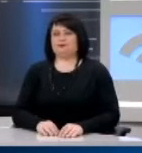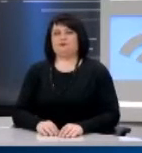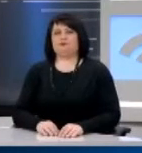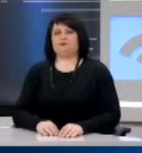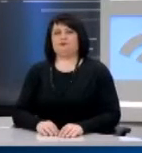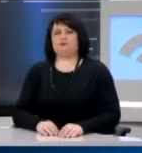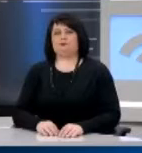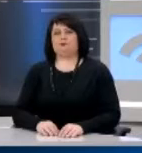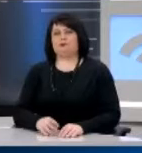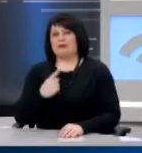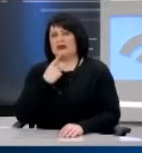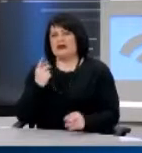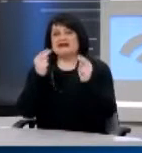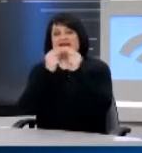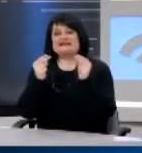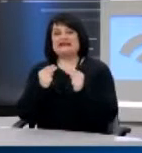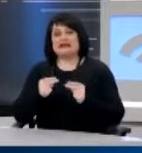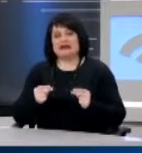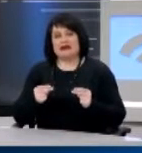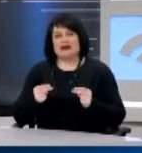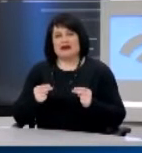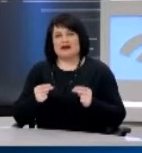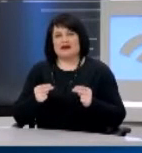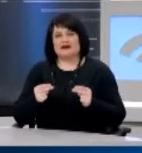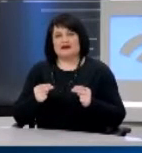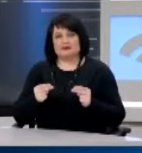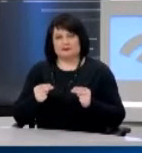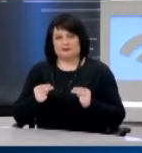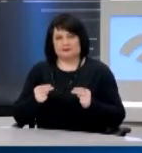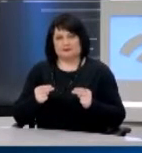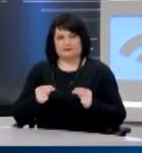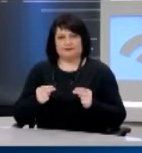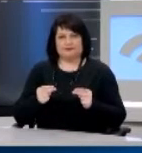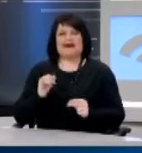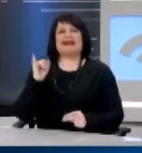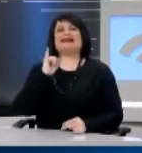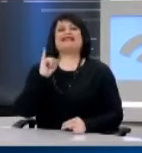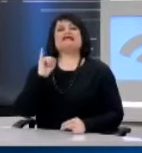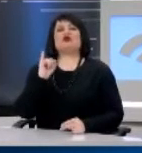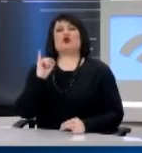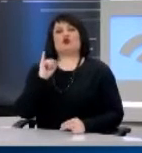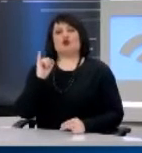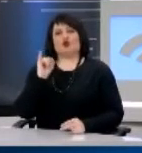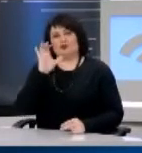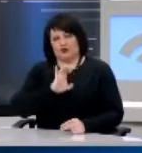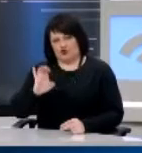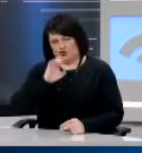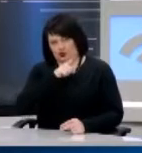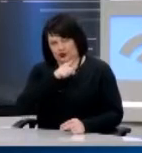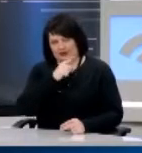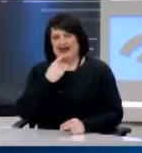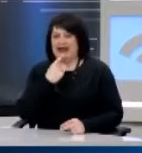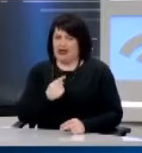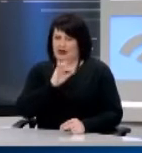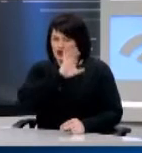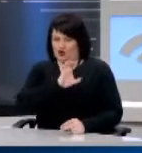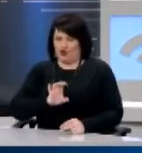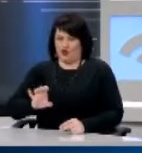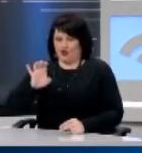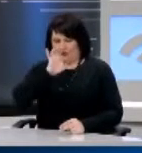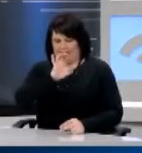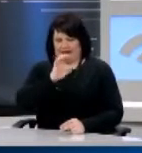του Population Europe, του Ινστιτούτου Max Planck, χώρες οι οποίες παρά την πρόσφατη άνοδο της ακροδεξιάς σε ορισμένες